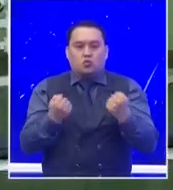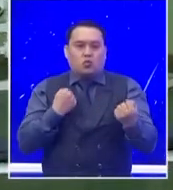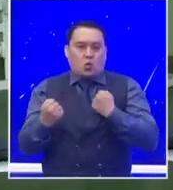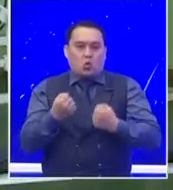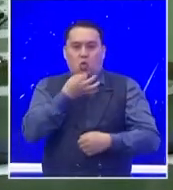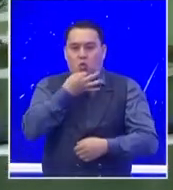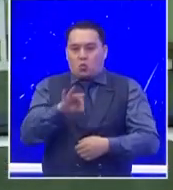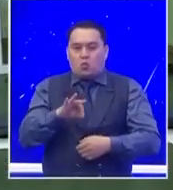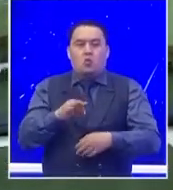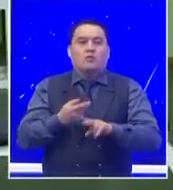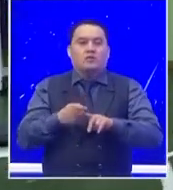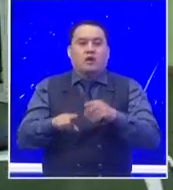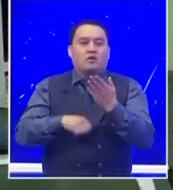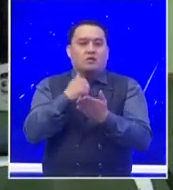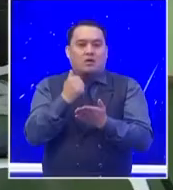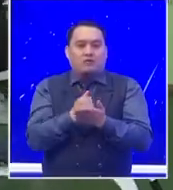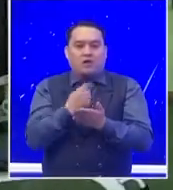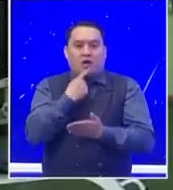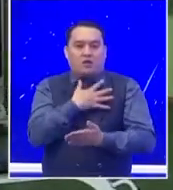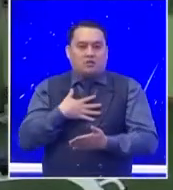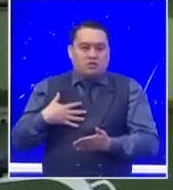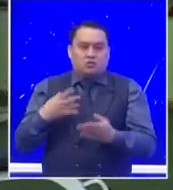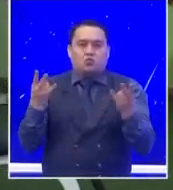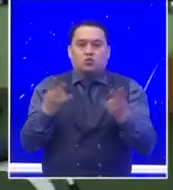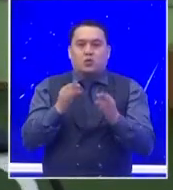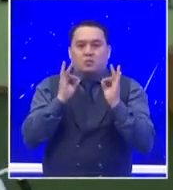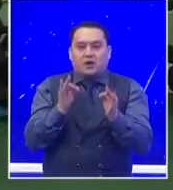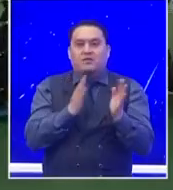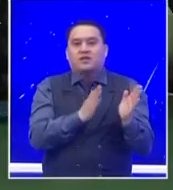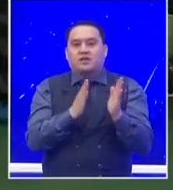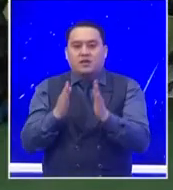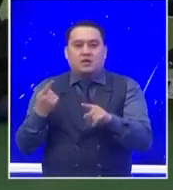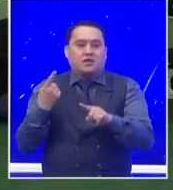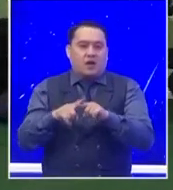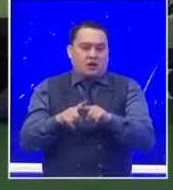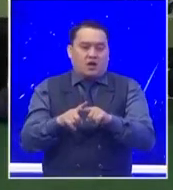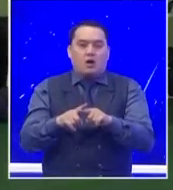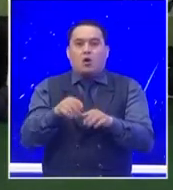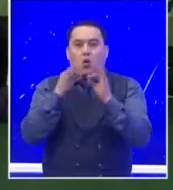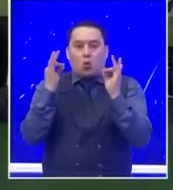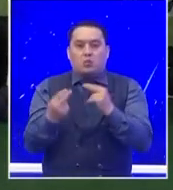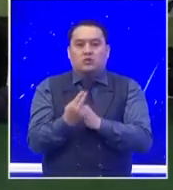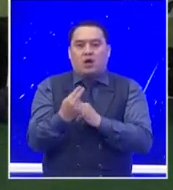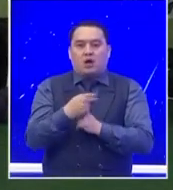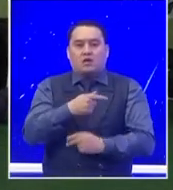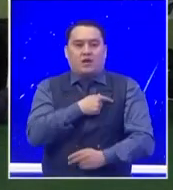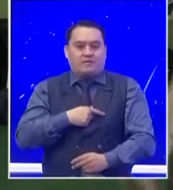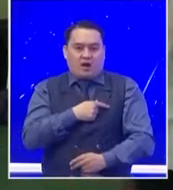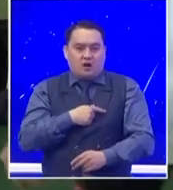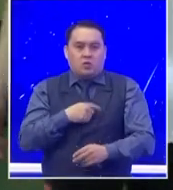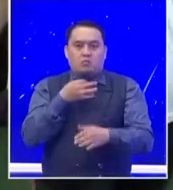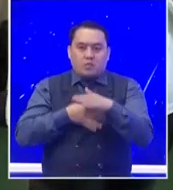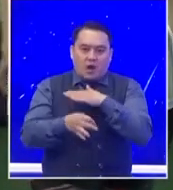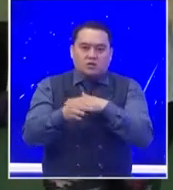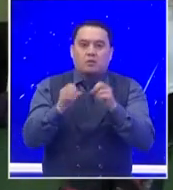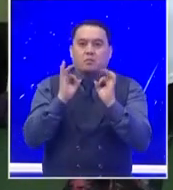любую группу мышц, но тут главное не травмироваться. Нужна правильная техника. Благо в зале есть такой опытный тренер, как Юля, которая подскажет,